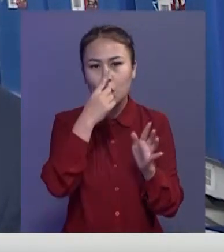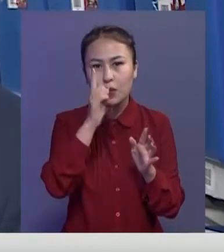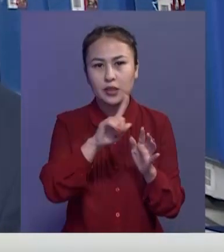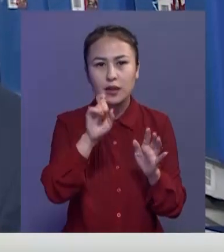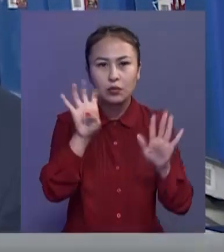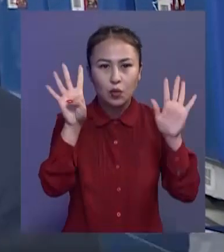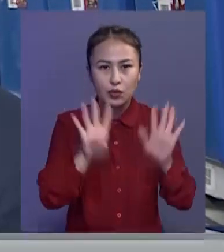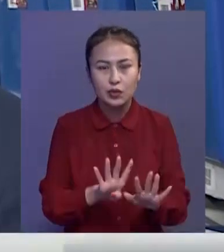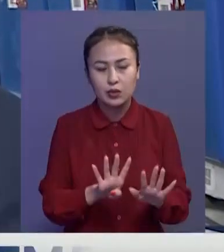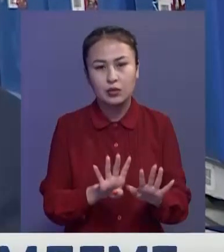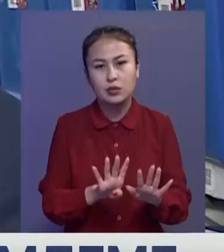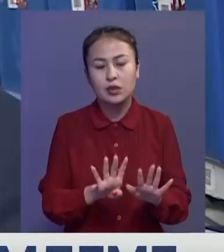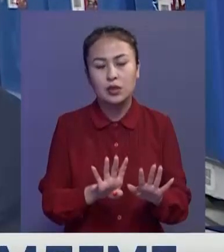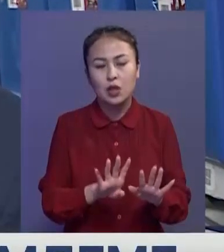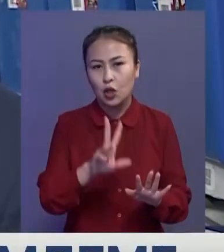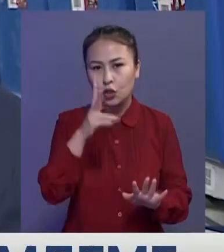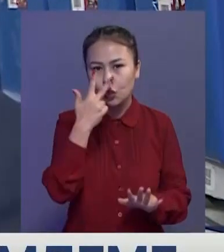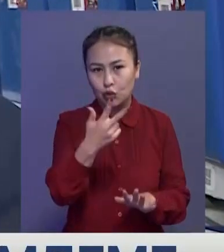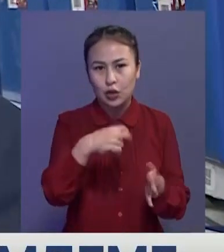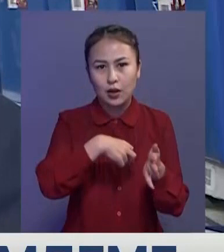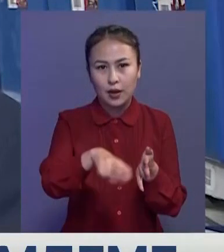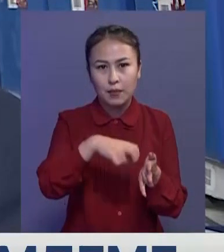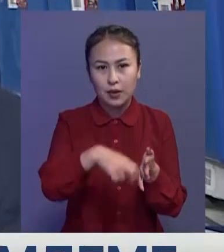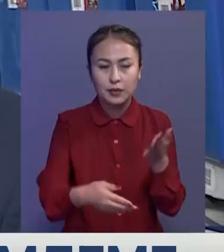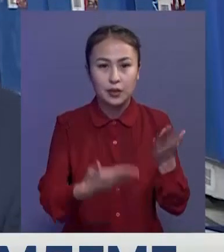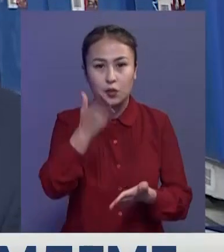айда 3 хабарлама болса,